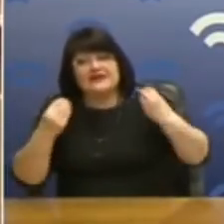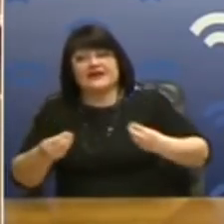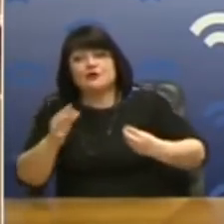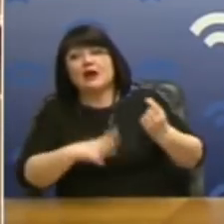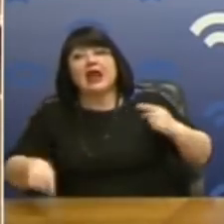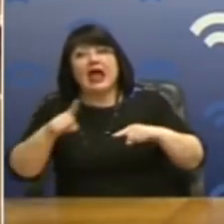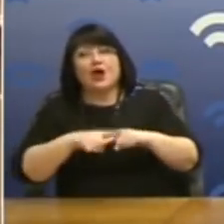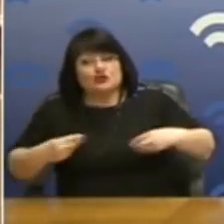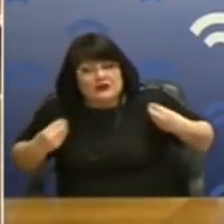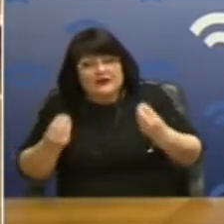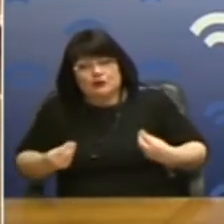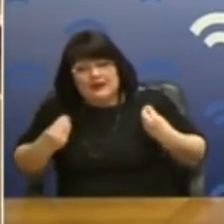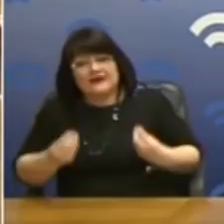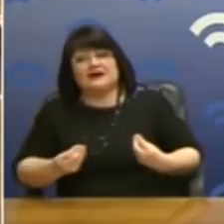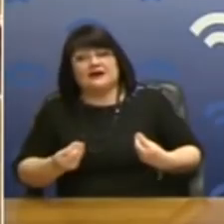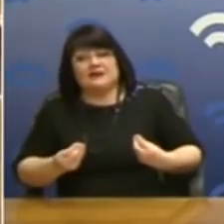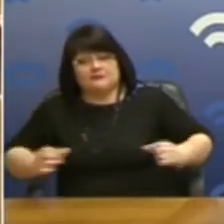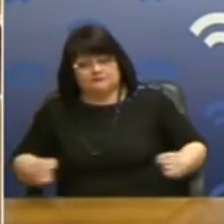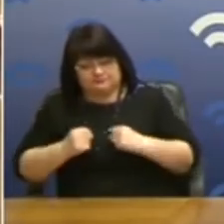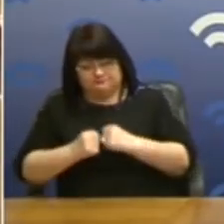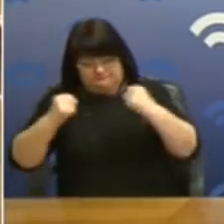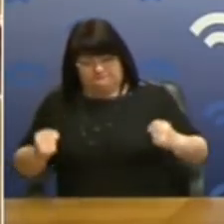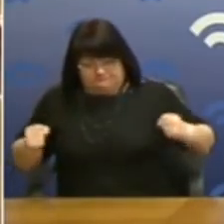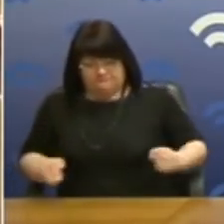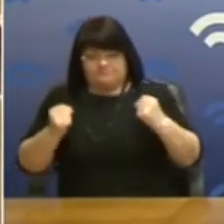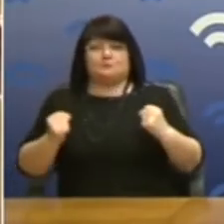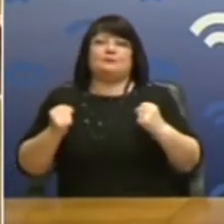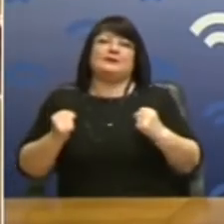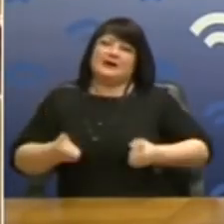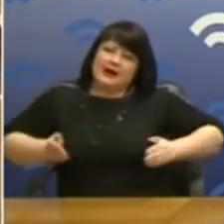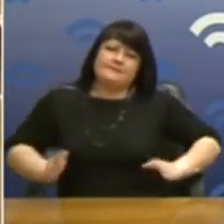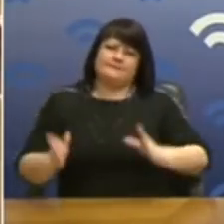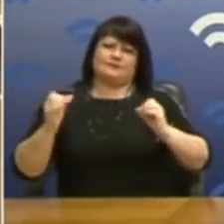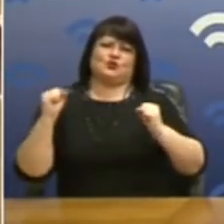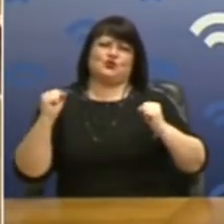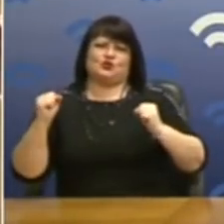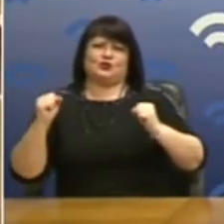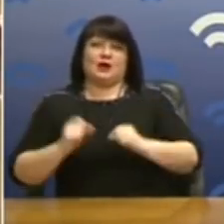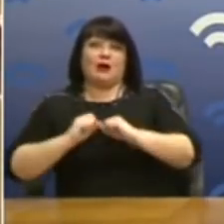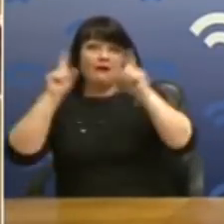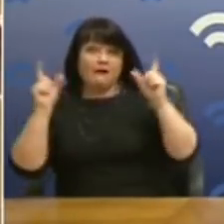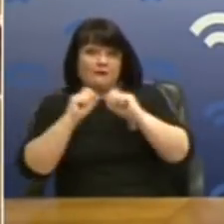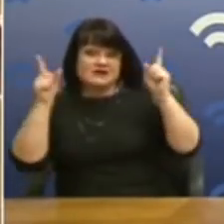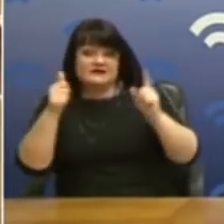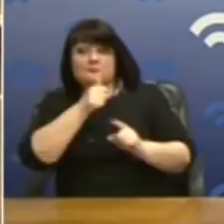ελληνικός λαός, να βγει όρθιος, να βγει δυνατός από αυτή την πρωτόγνωρη